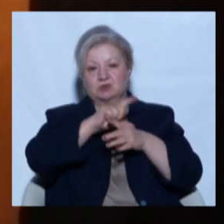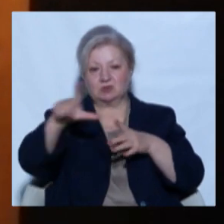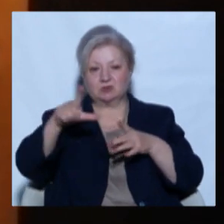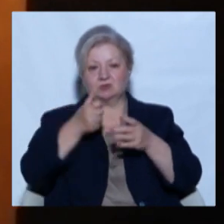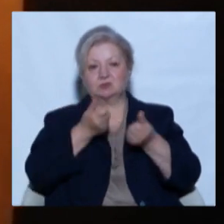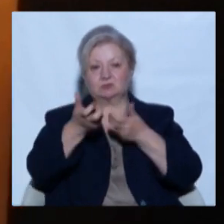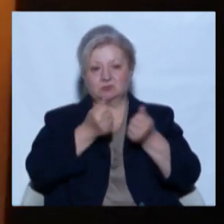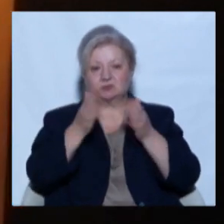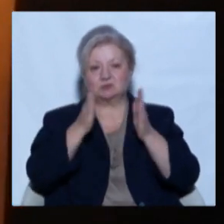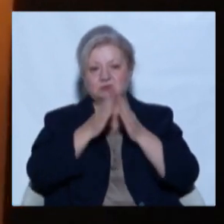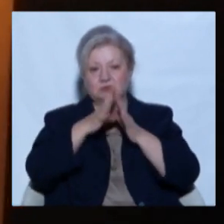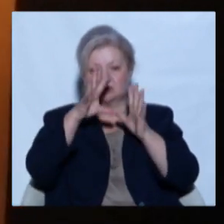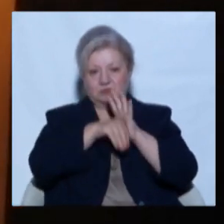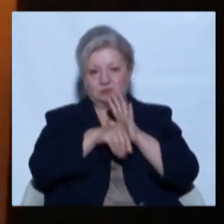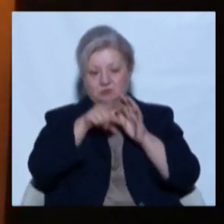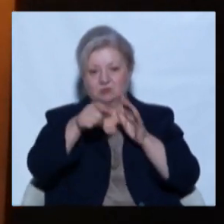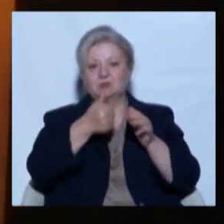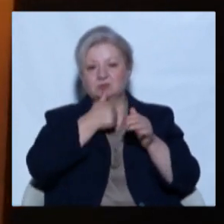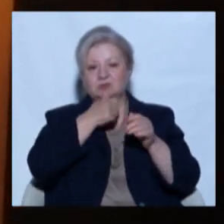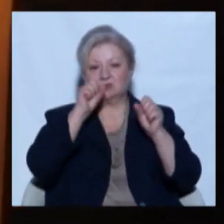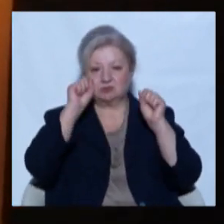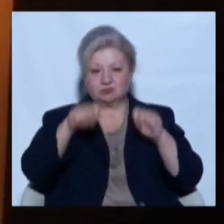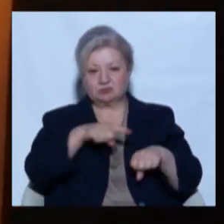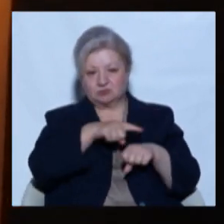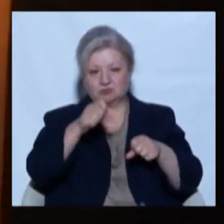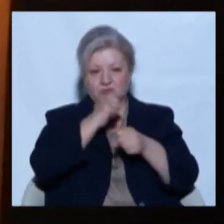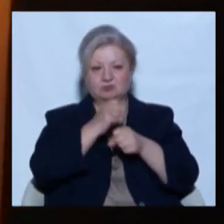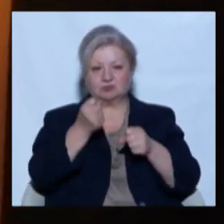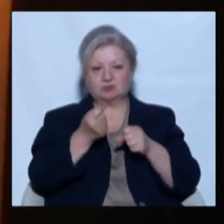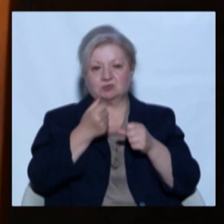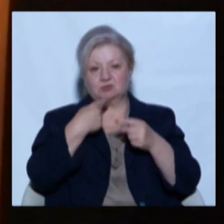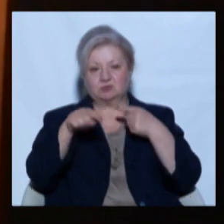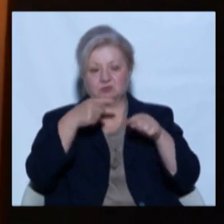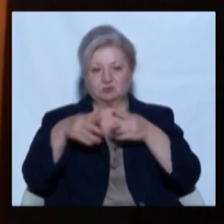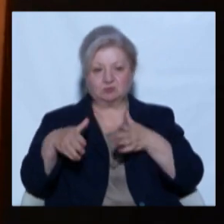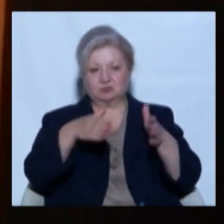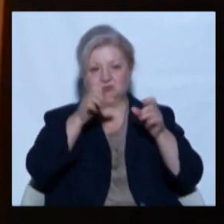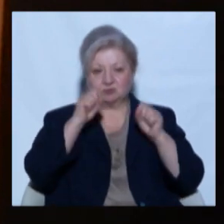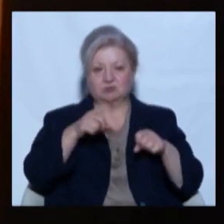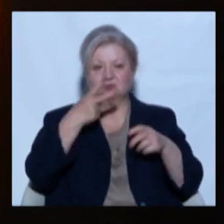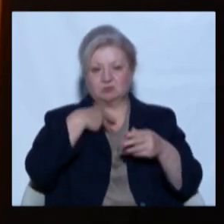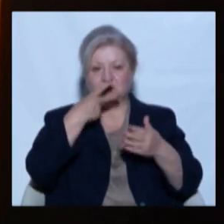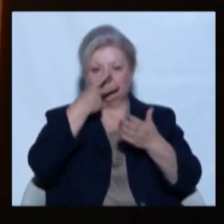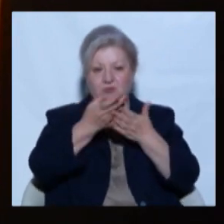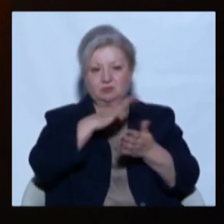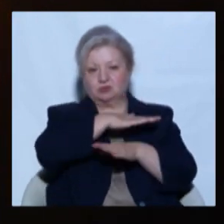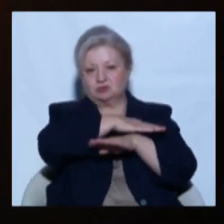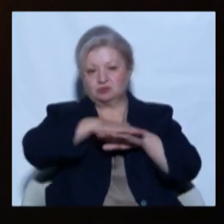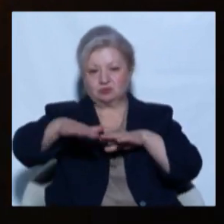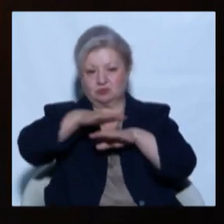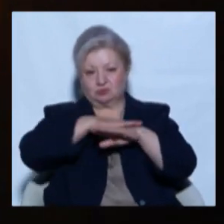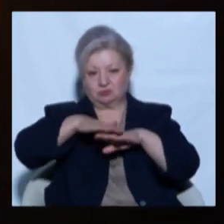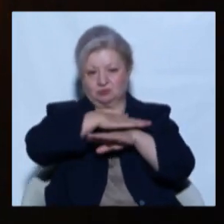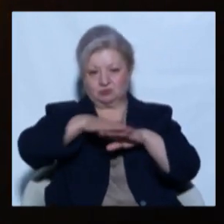გამოთვლა სახლის პირობებში. ამ ექსპერიმენტის ჩატარება შეიძლება რამდენიმე გზით. მე დღეს წარმოგიდგენთ სწორ ზედაპირზე სხეულის